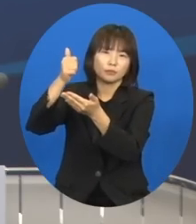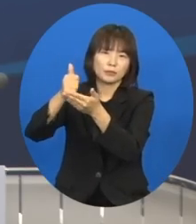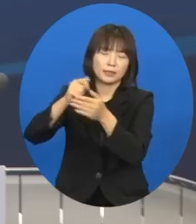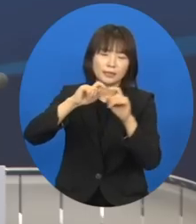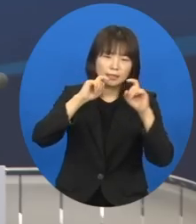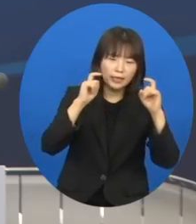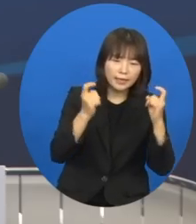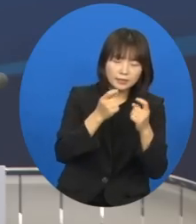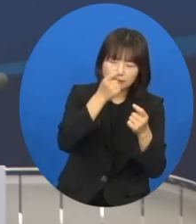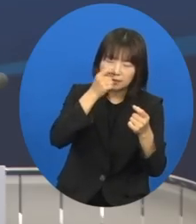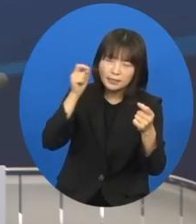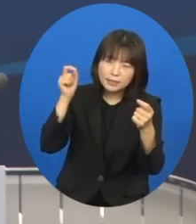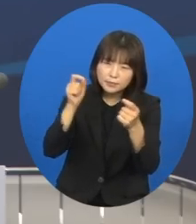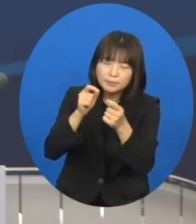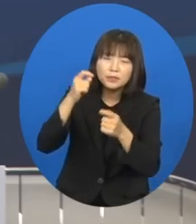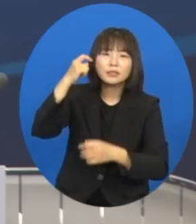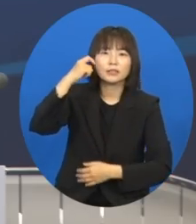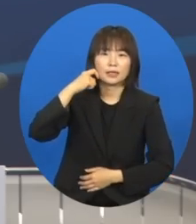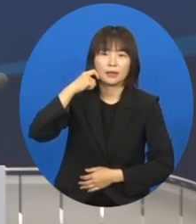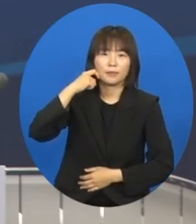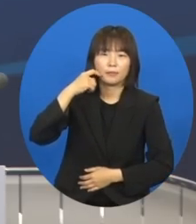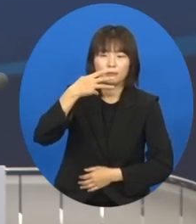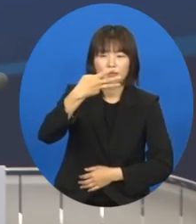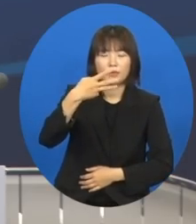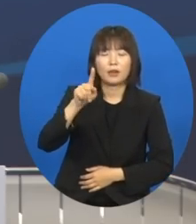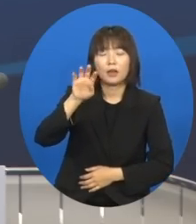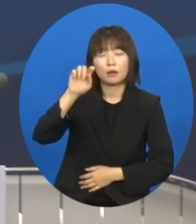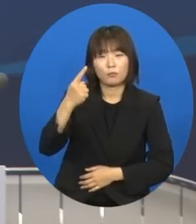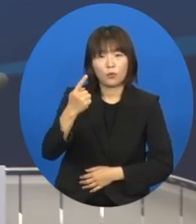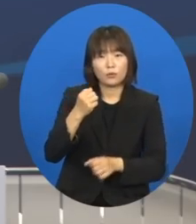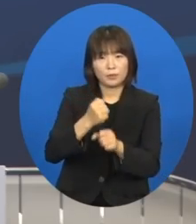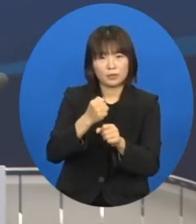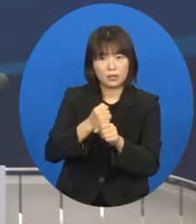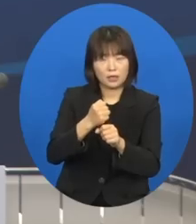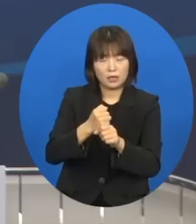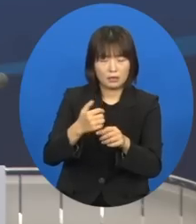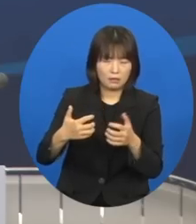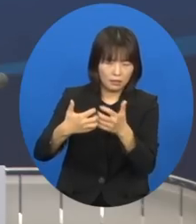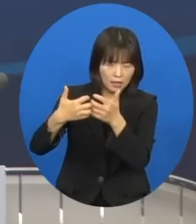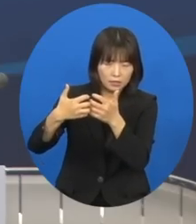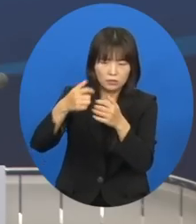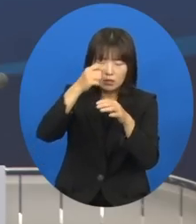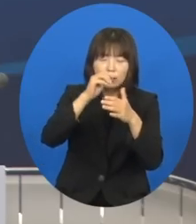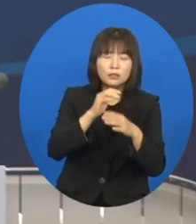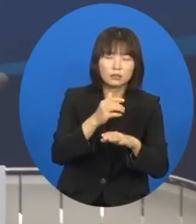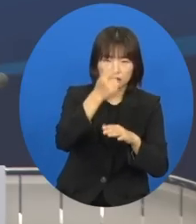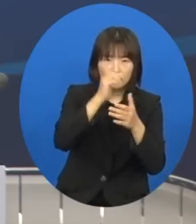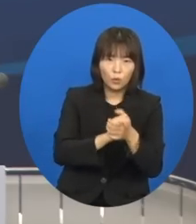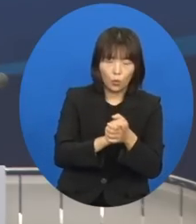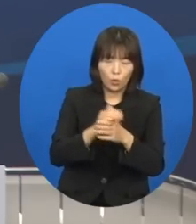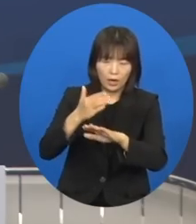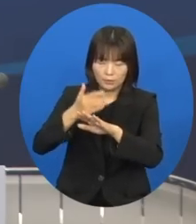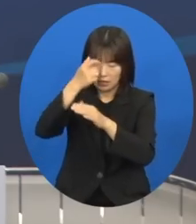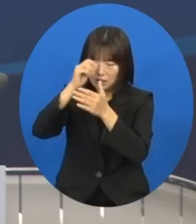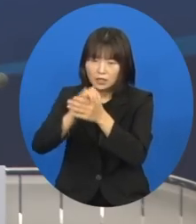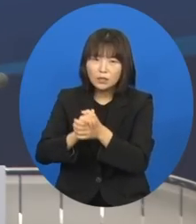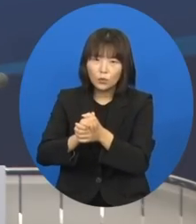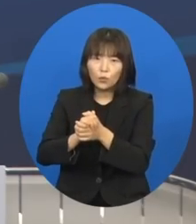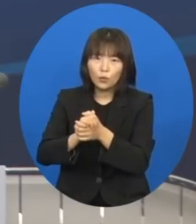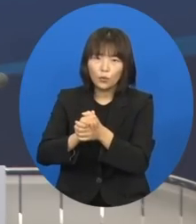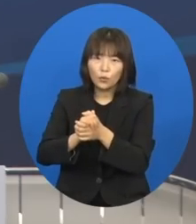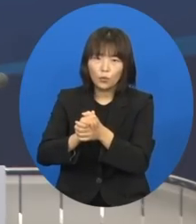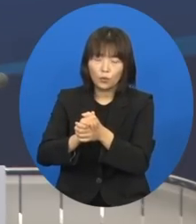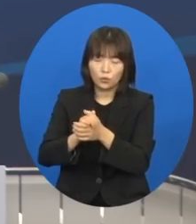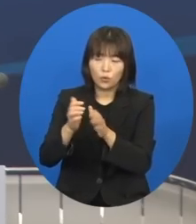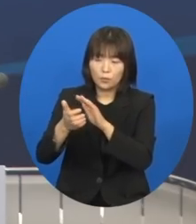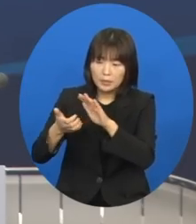개인적인 친밀감, 라포를 형성하라. 대적기도, 감사기도 꼭 명심해서 미리 감사하는 것 오늘